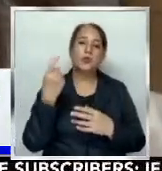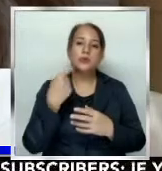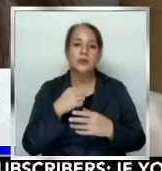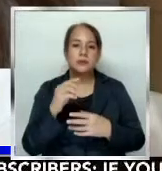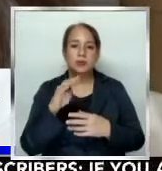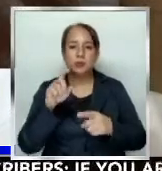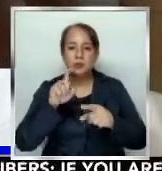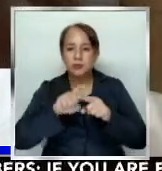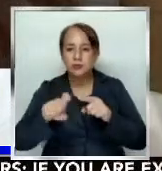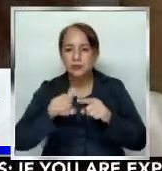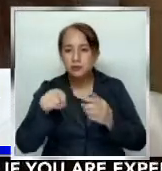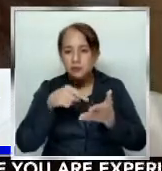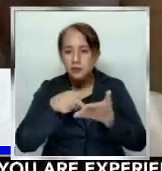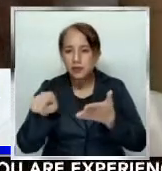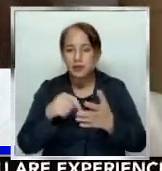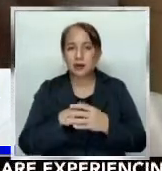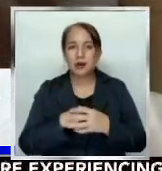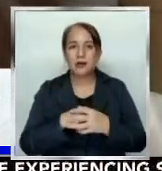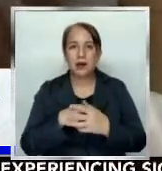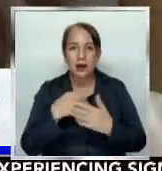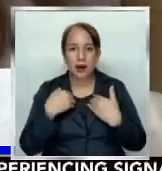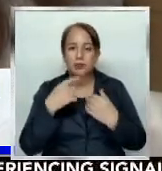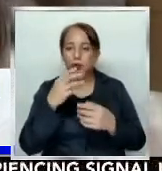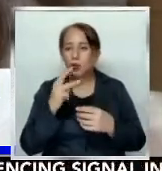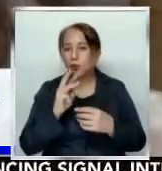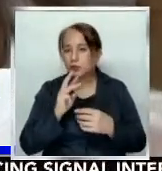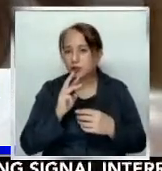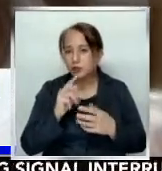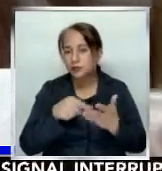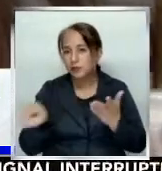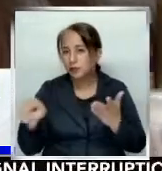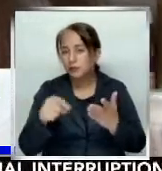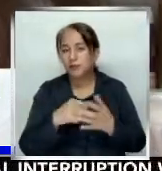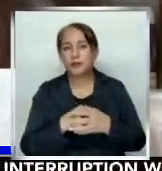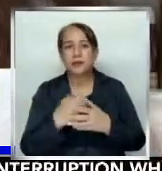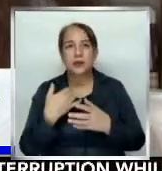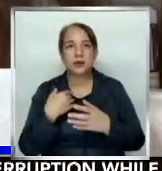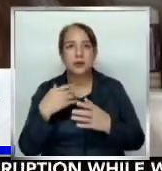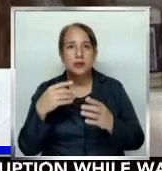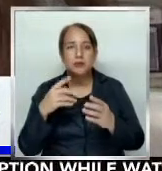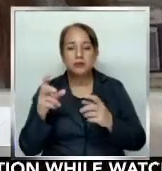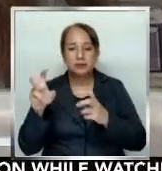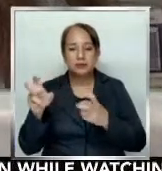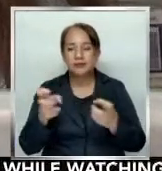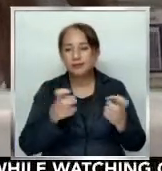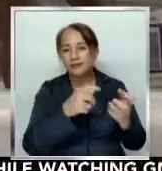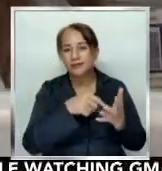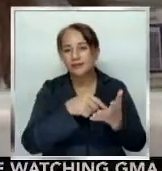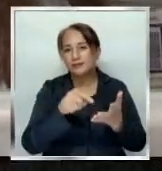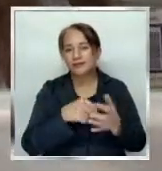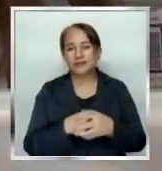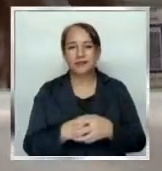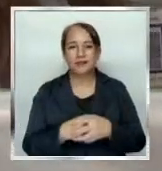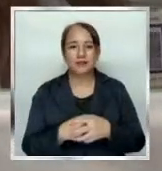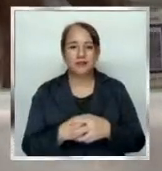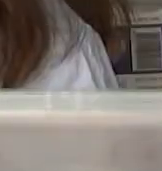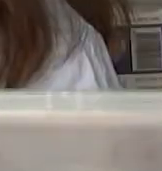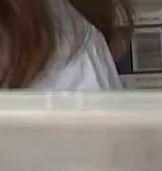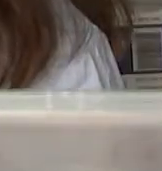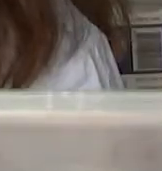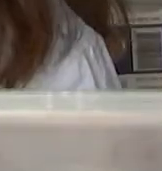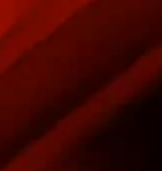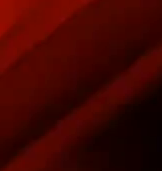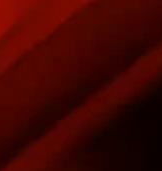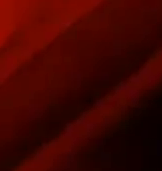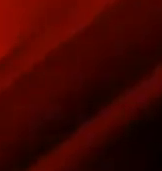yung binabayaran. Siyempre, may tubig din, di ba? Doon din mapupunta. Athena Imperial, Nakatutok, 24 Oras.